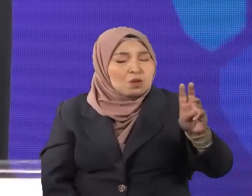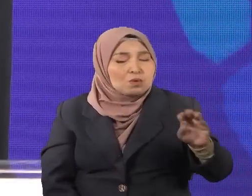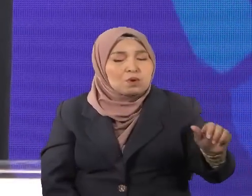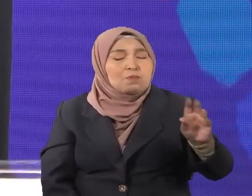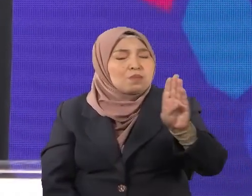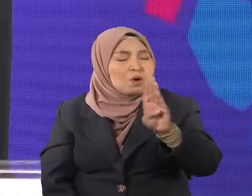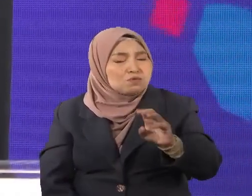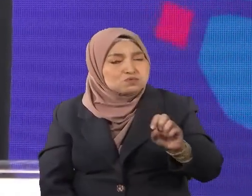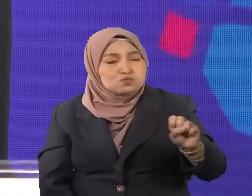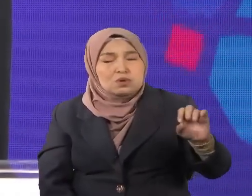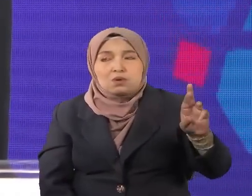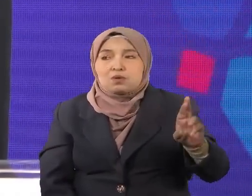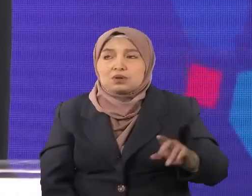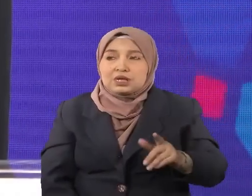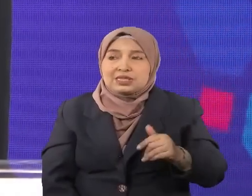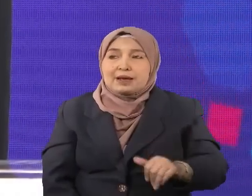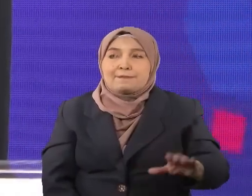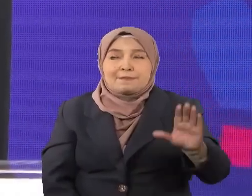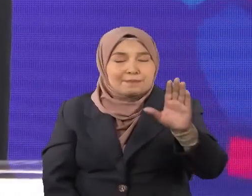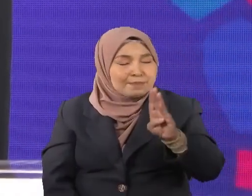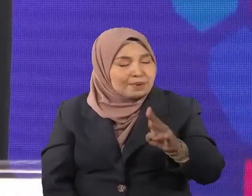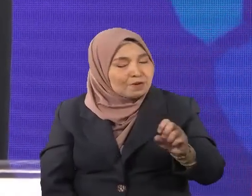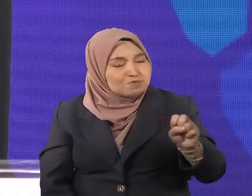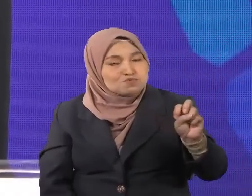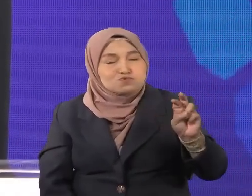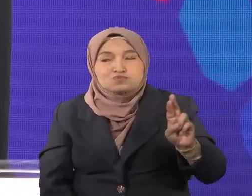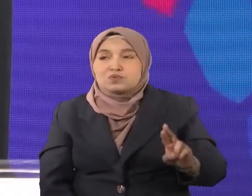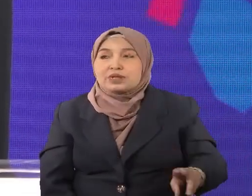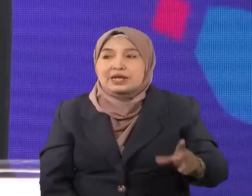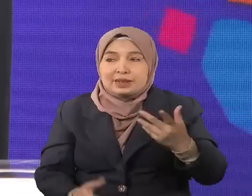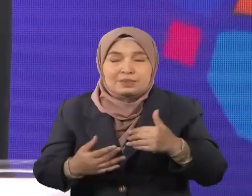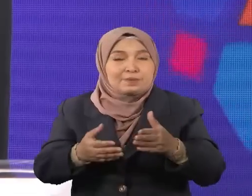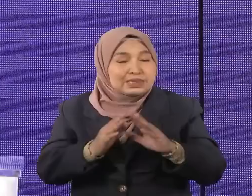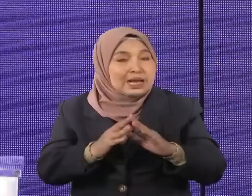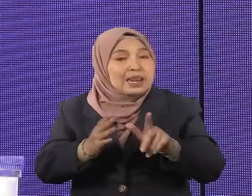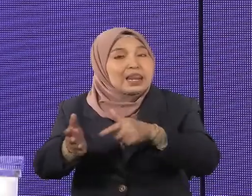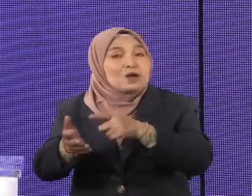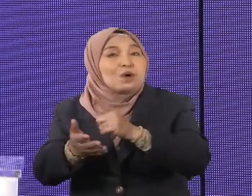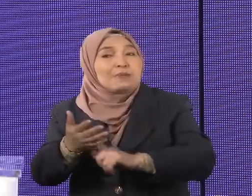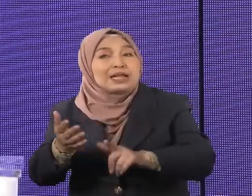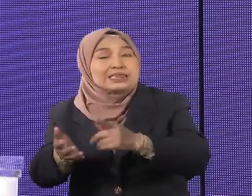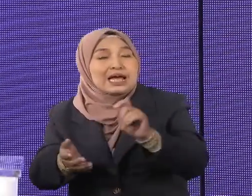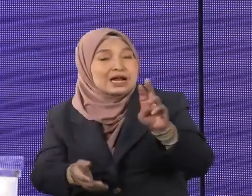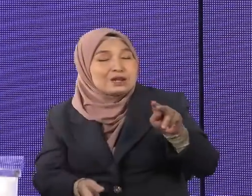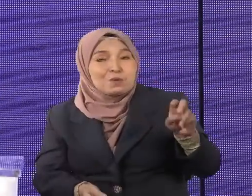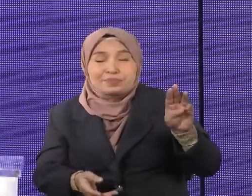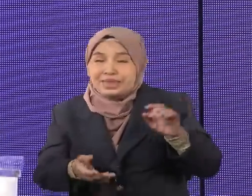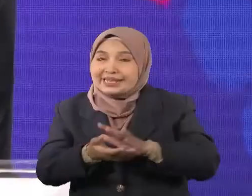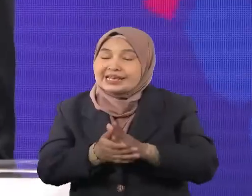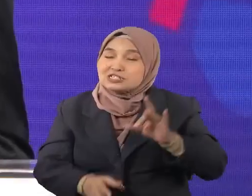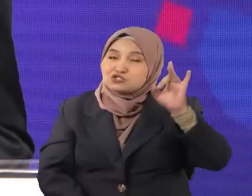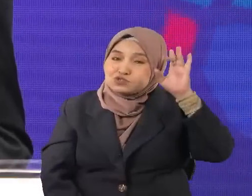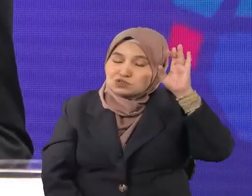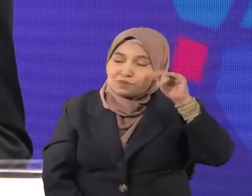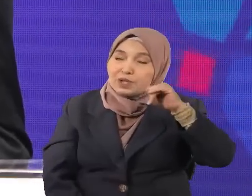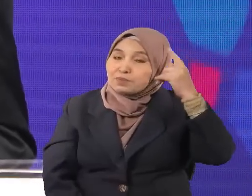basir. Tu. Tapi Safat sebut tadi ya, subhanallah. Jadi pandai boleh minta lagu apa insya-Allah. Jadi tuan-tuan dan puan-puan